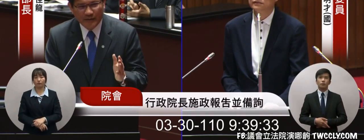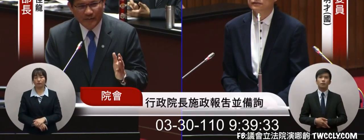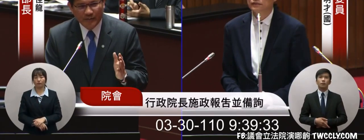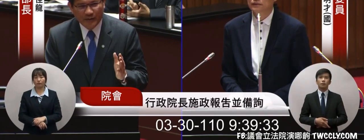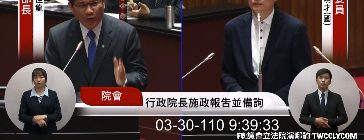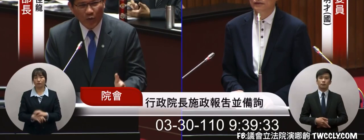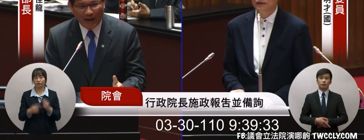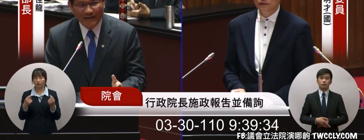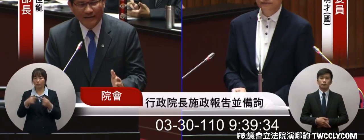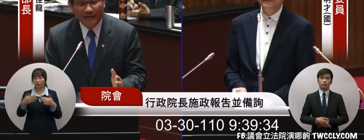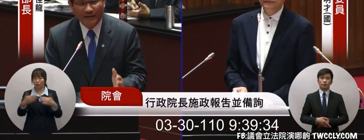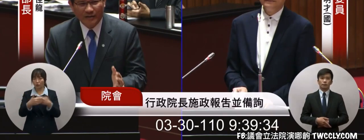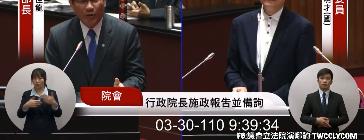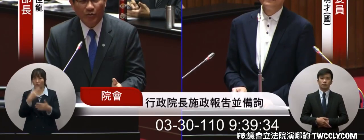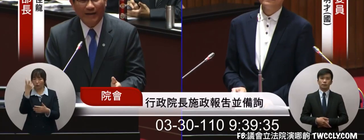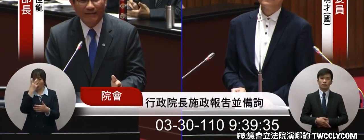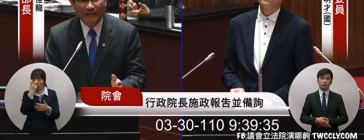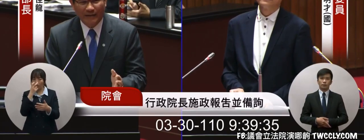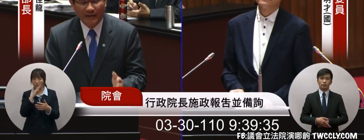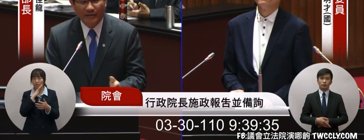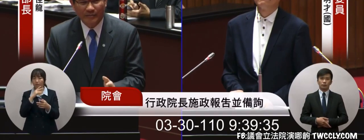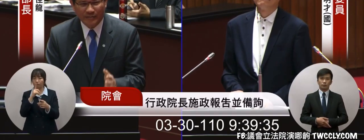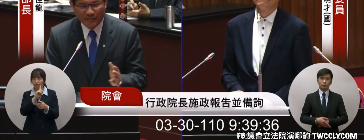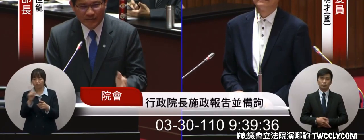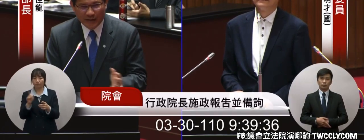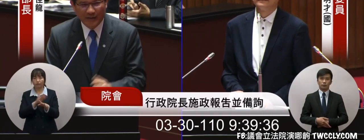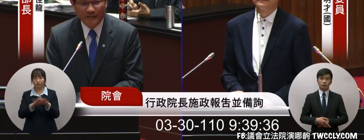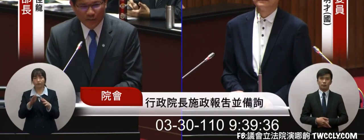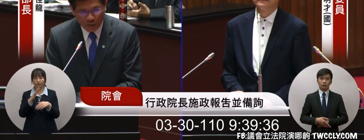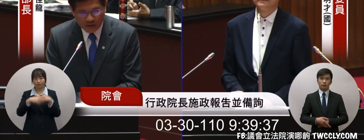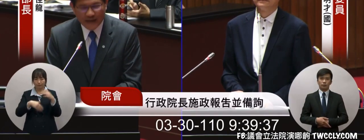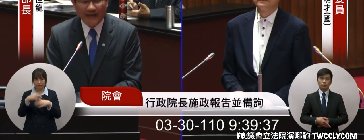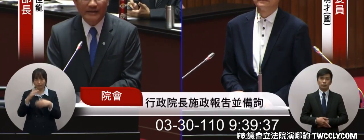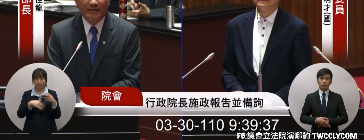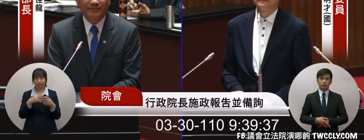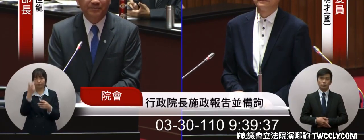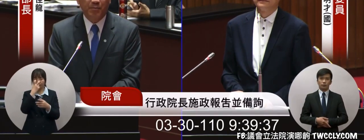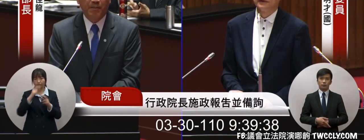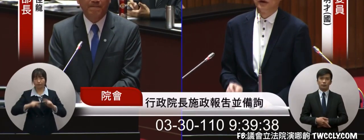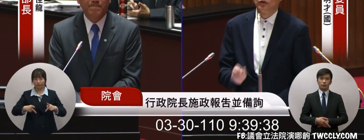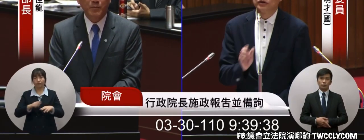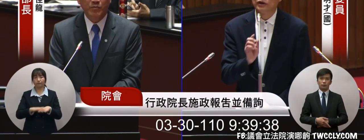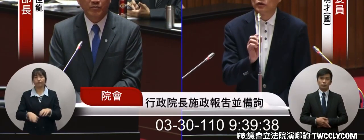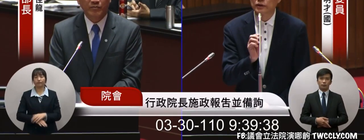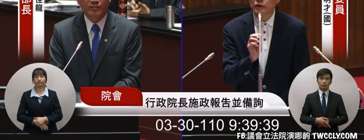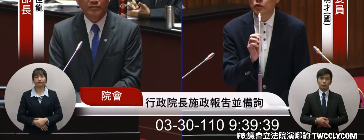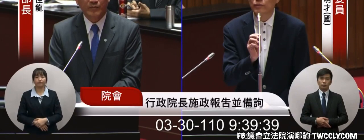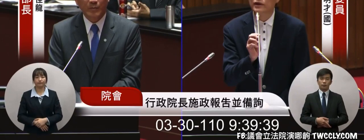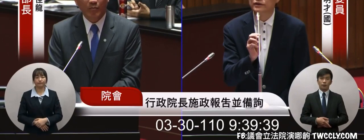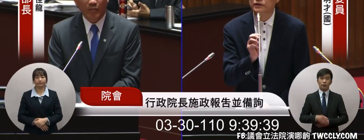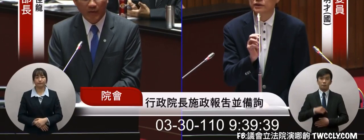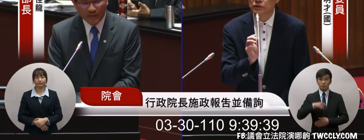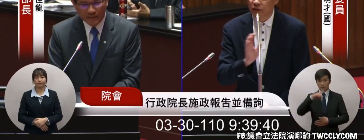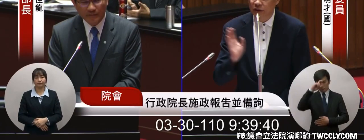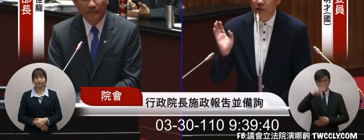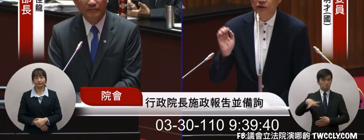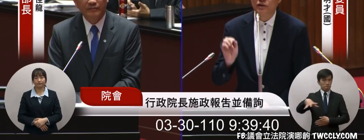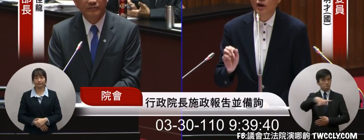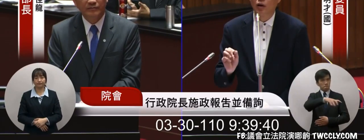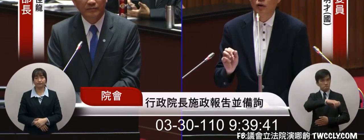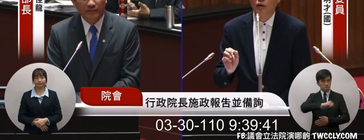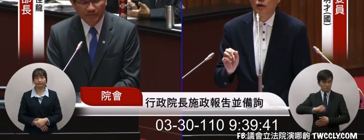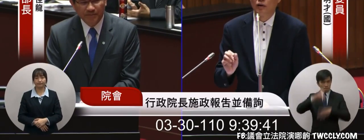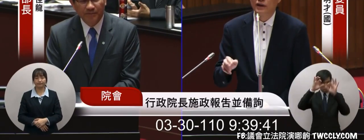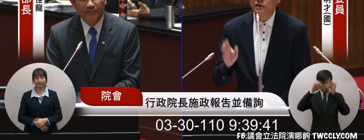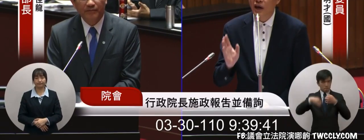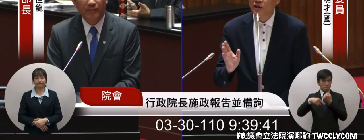這個交通管理的手段能夠做一些改善我希望能夠可以全面性的整體的檢